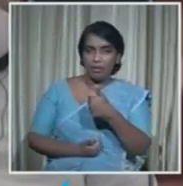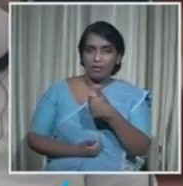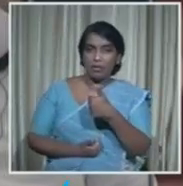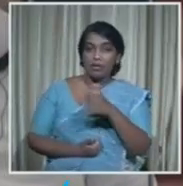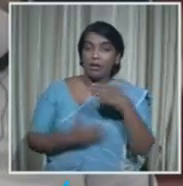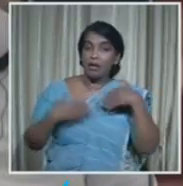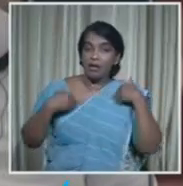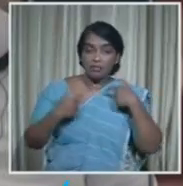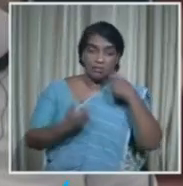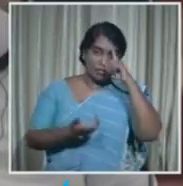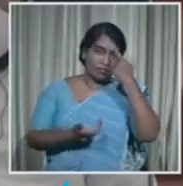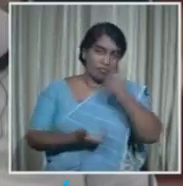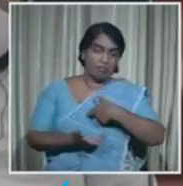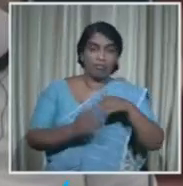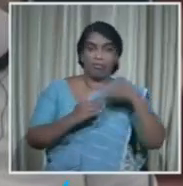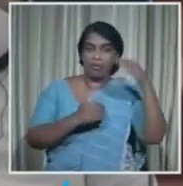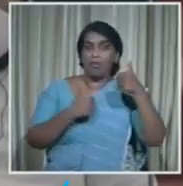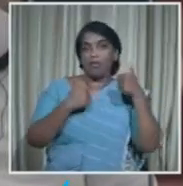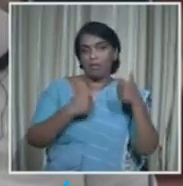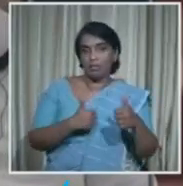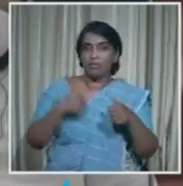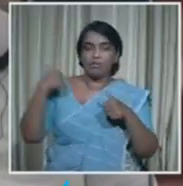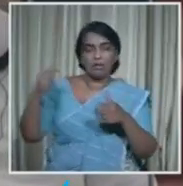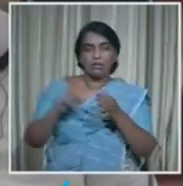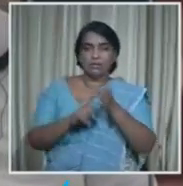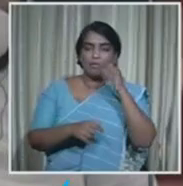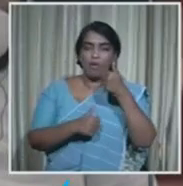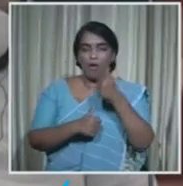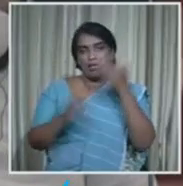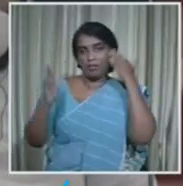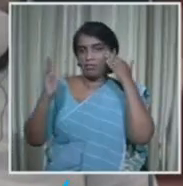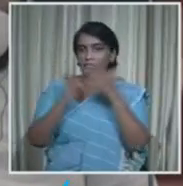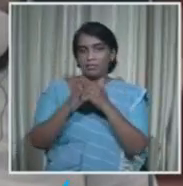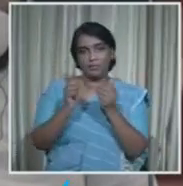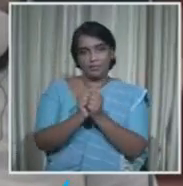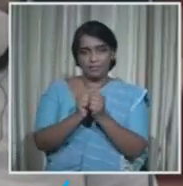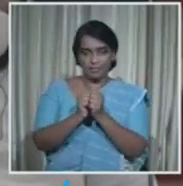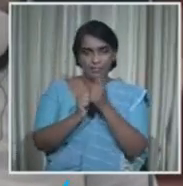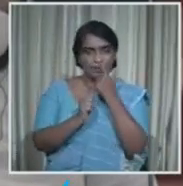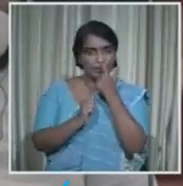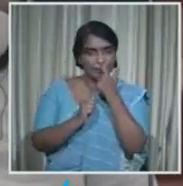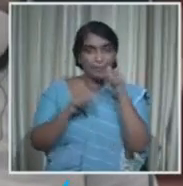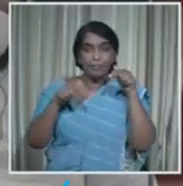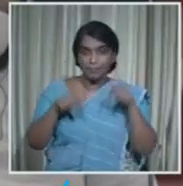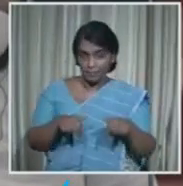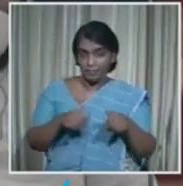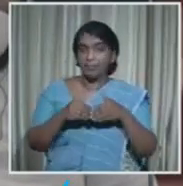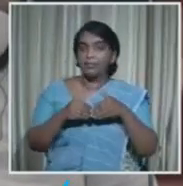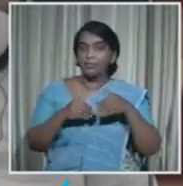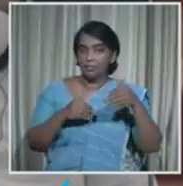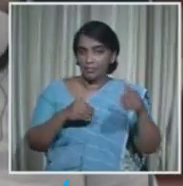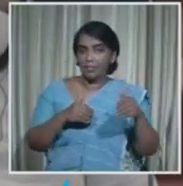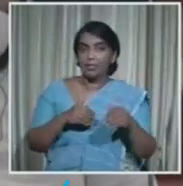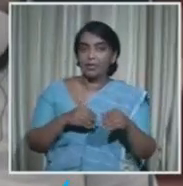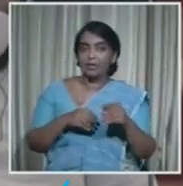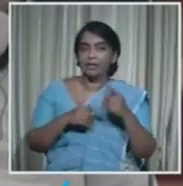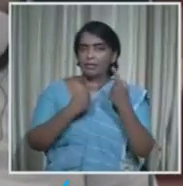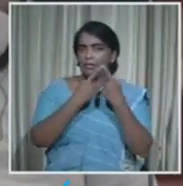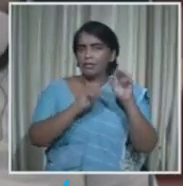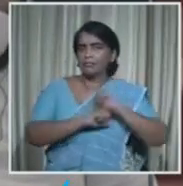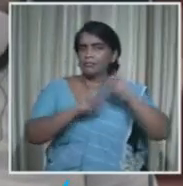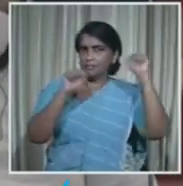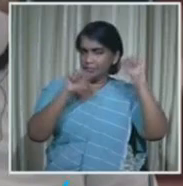saukhya arakshita parapurak wenuwen etuma sadbhawen gatta teenduwa dan ada yanawa eka vidiyaka campaign